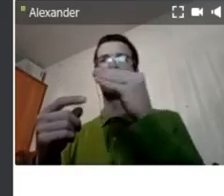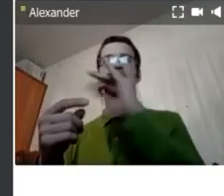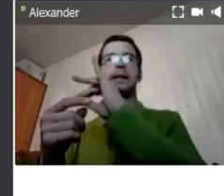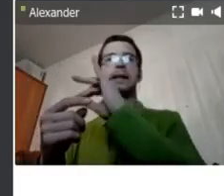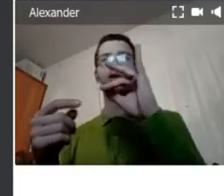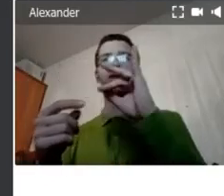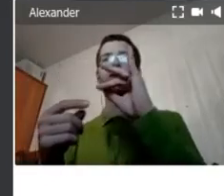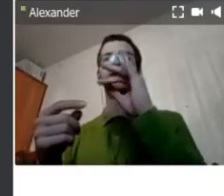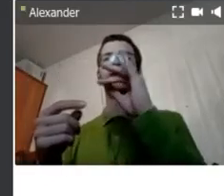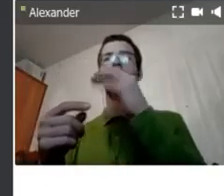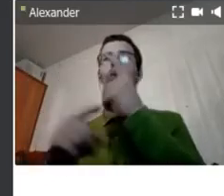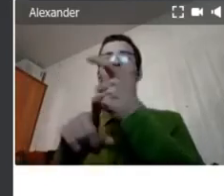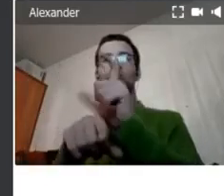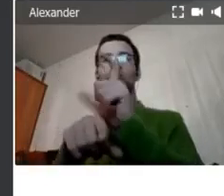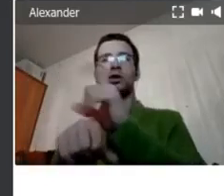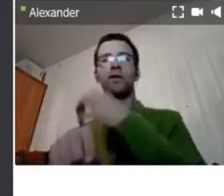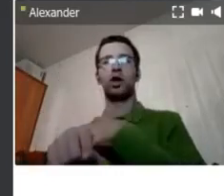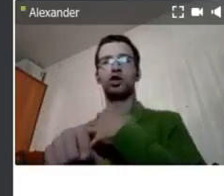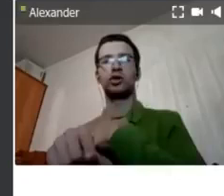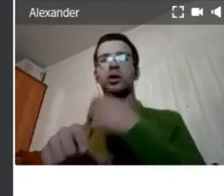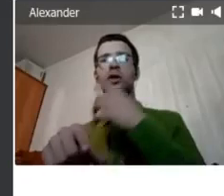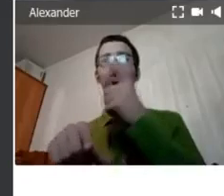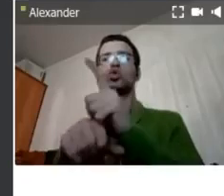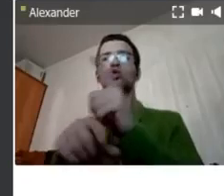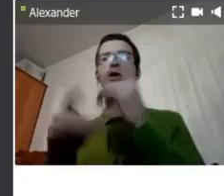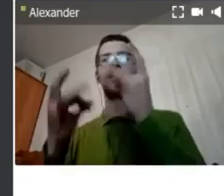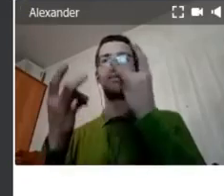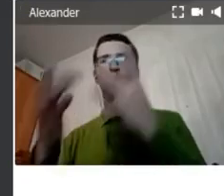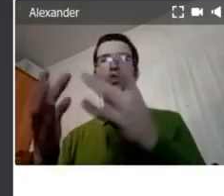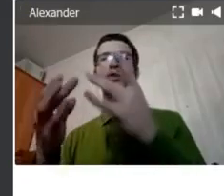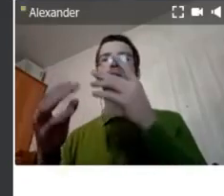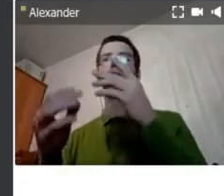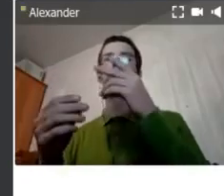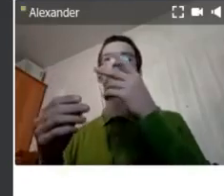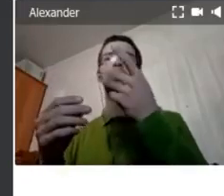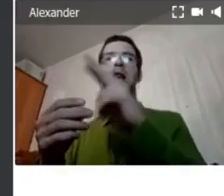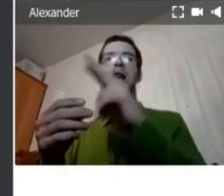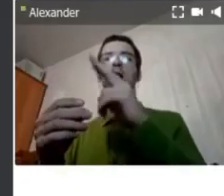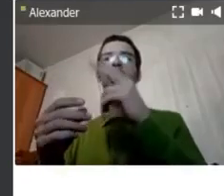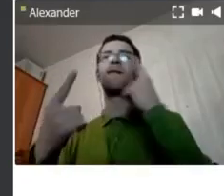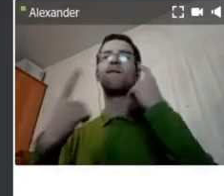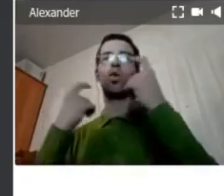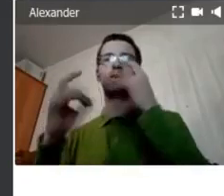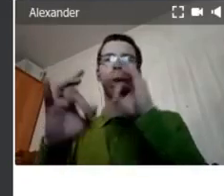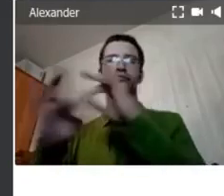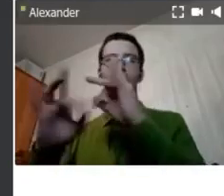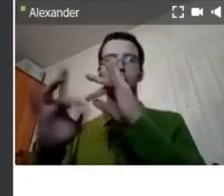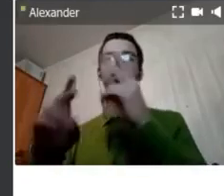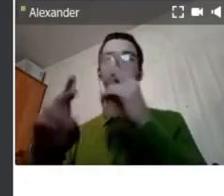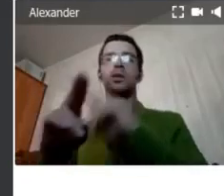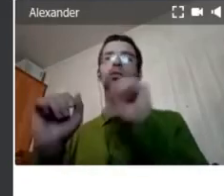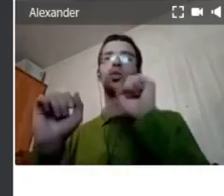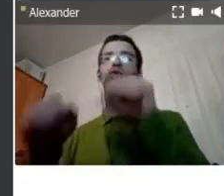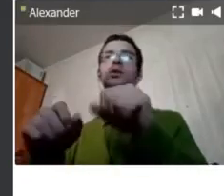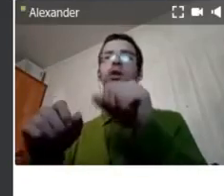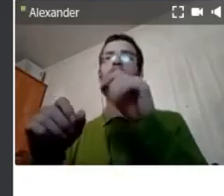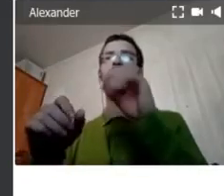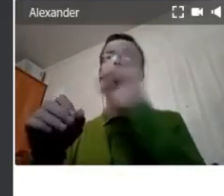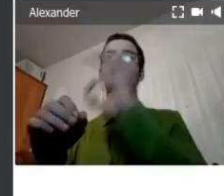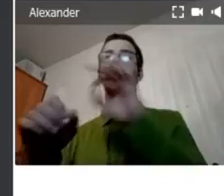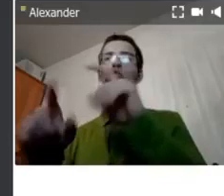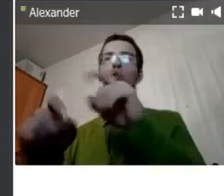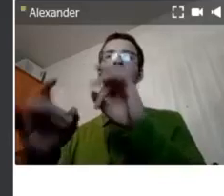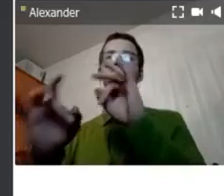хоть подростку, хоть старику, хоть женщине, хоть мужчине, любого пола, любой